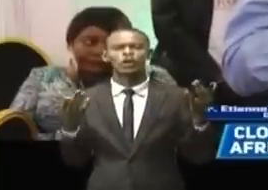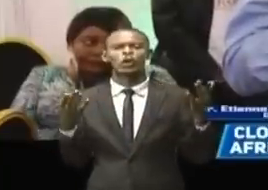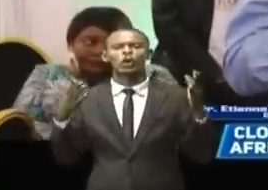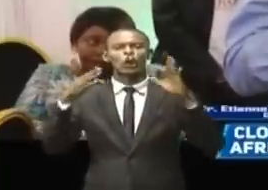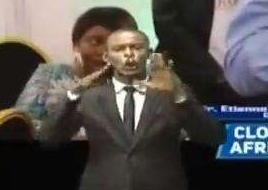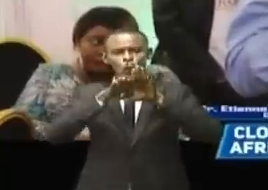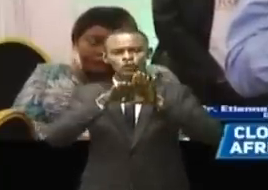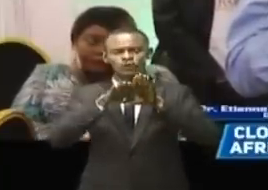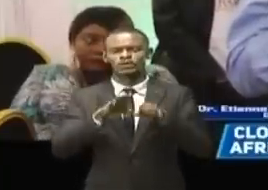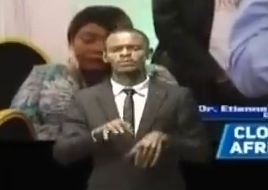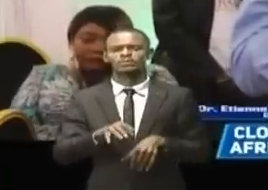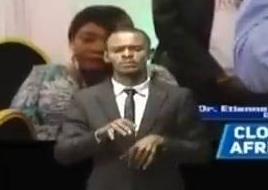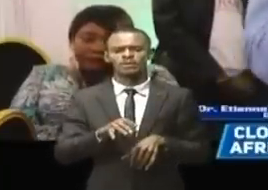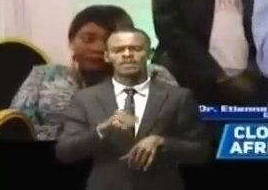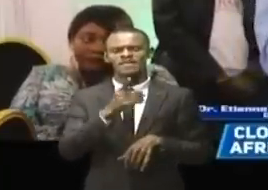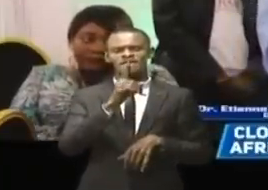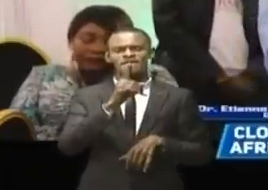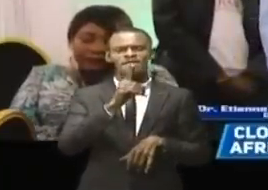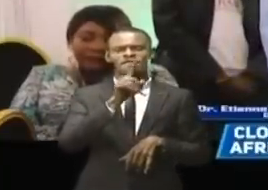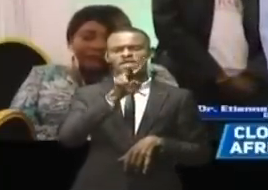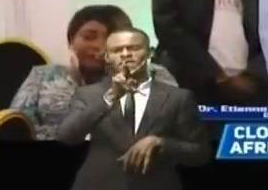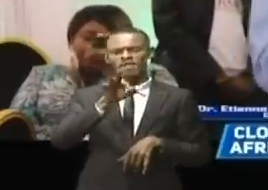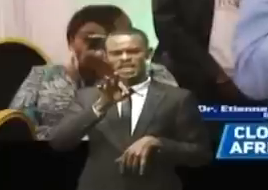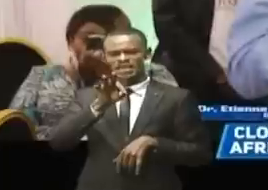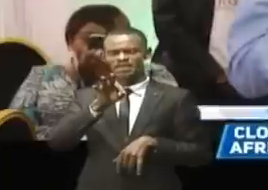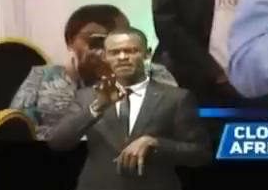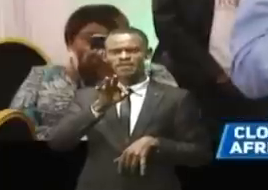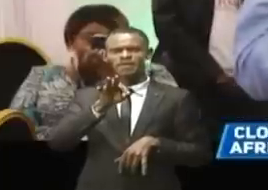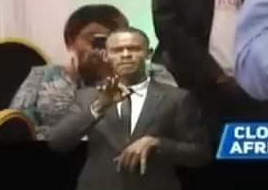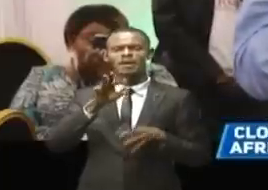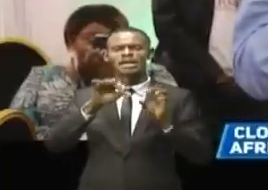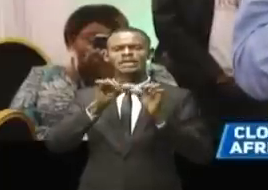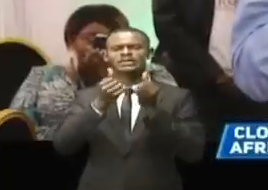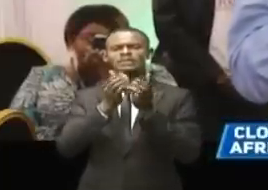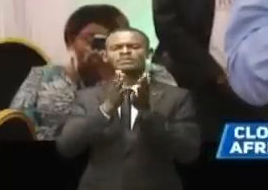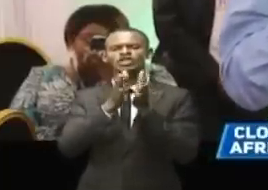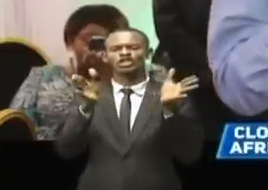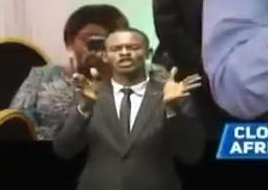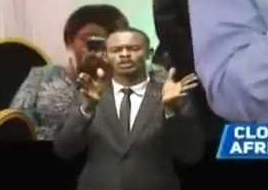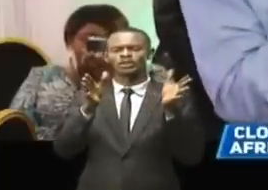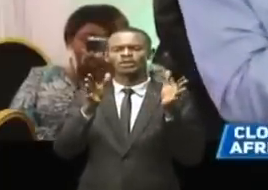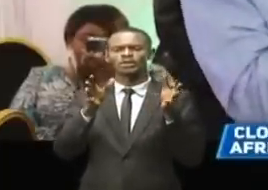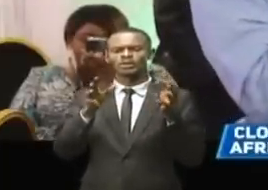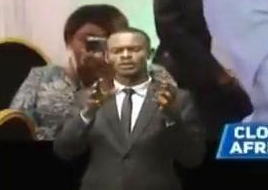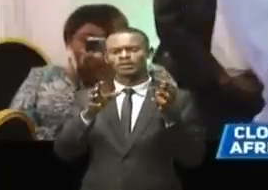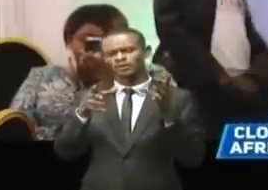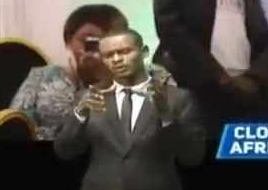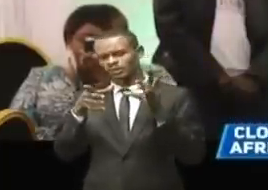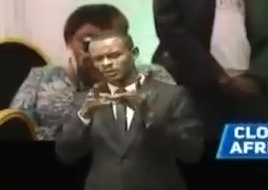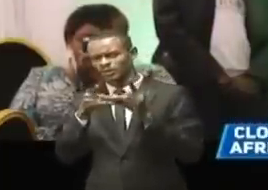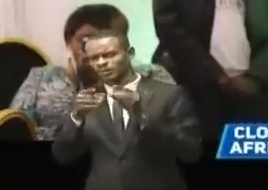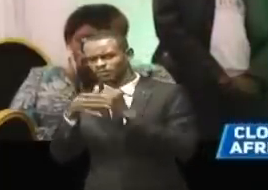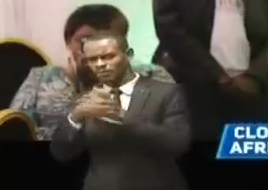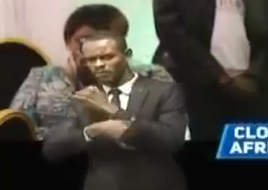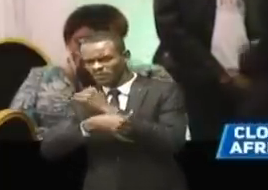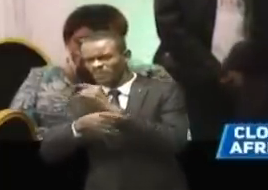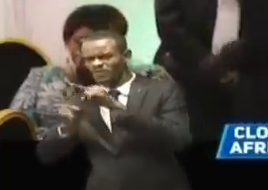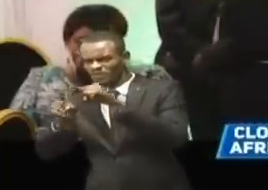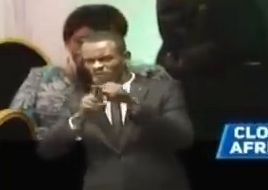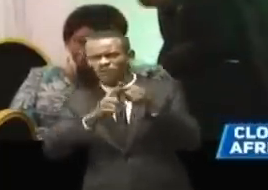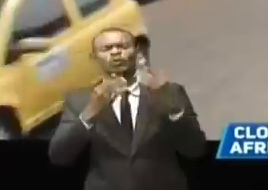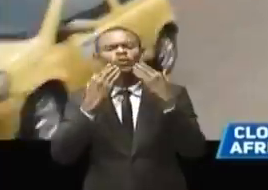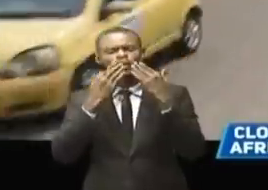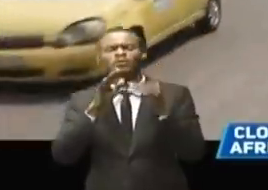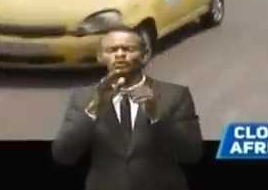la 29e Assemblée générale des ARSO et nous remercions pour votre